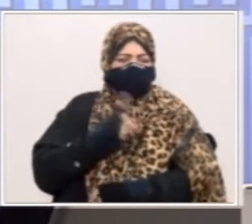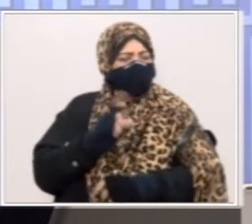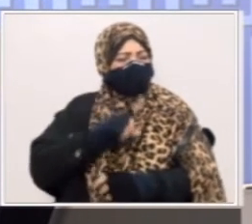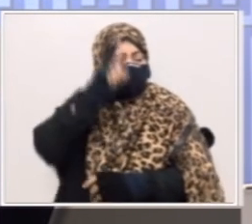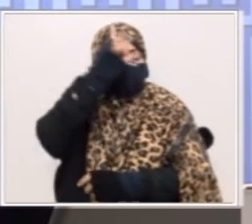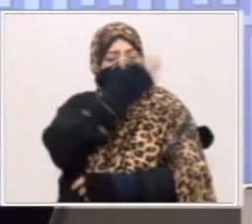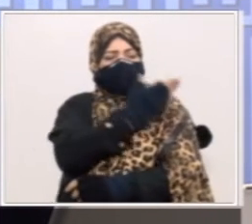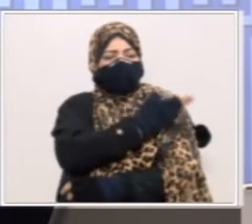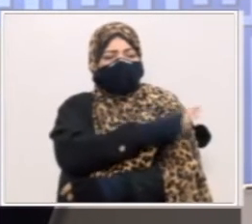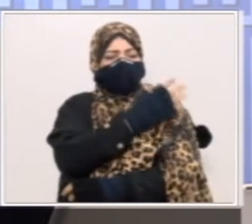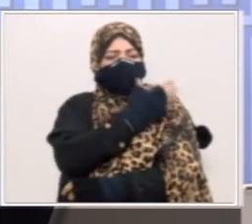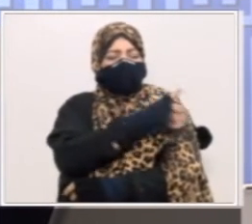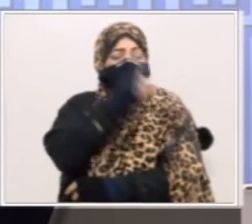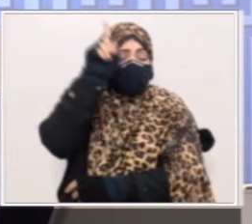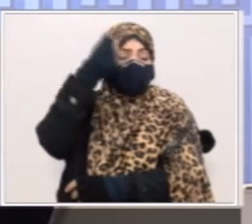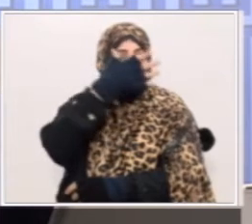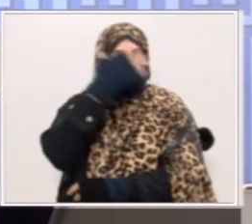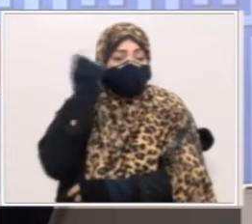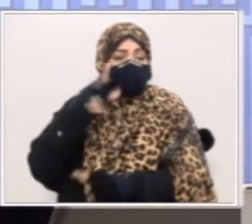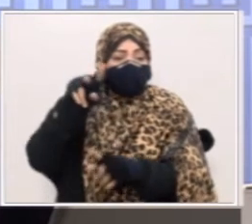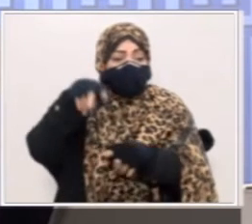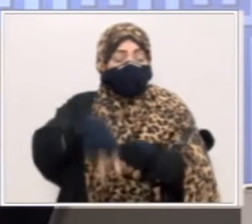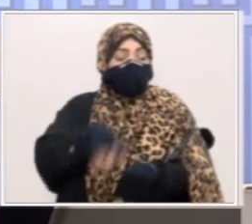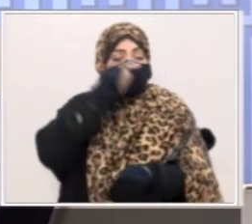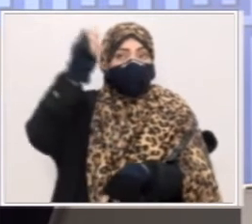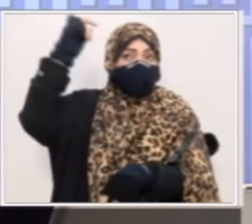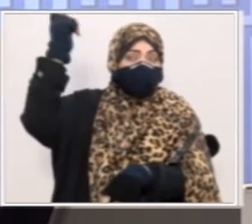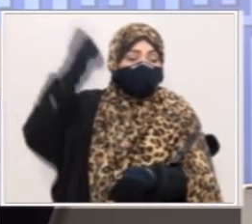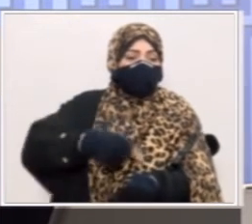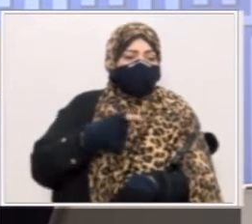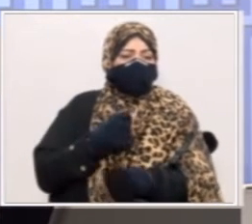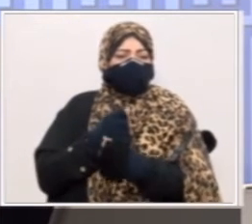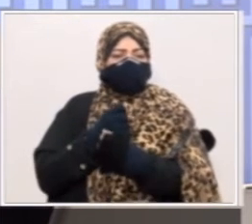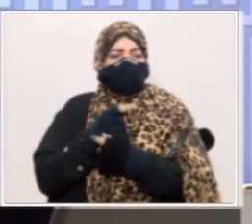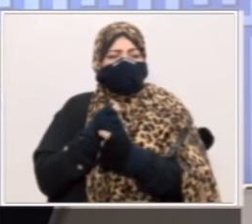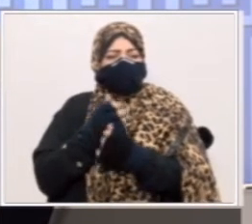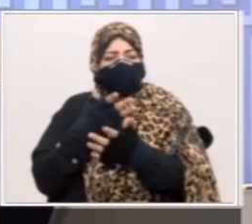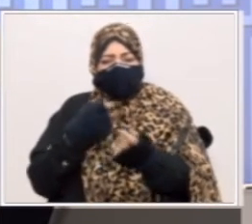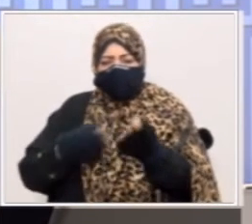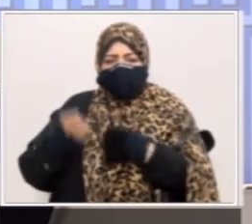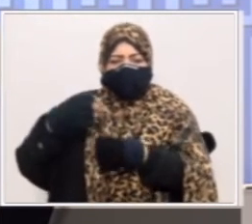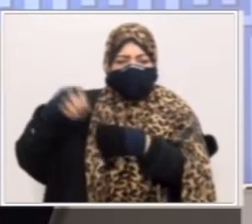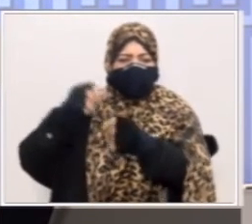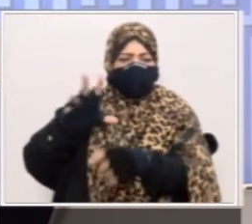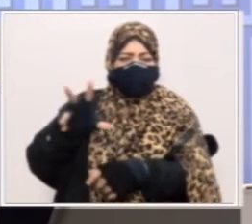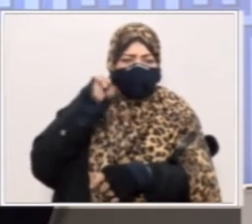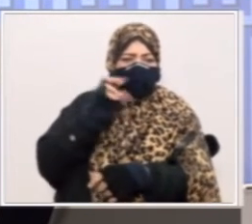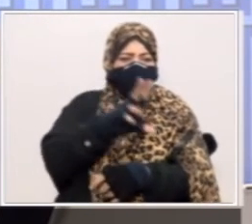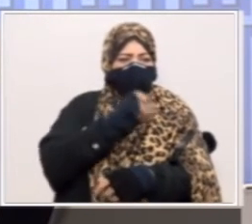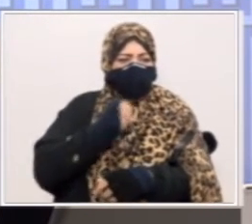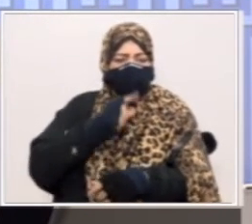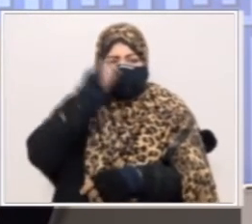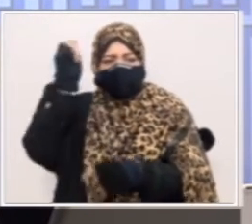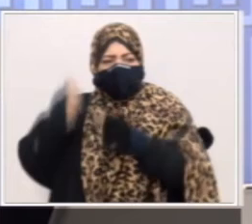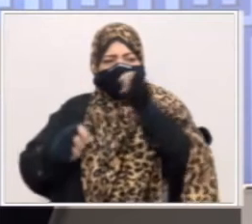ظالم استباح أموال الناس واستباح أعراضهم وأنفسهم، فهذه سنة